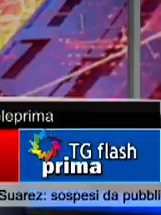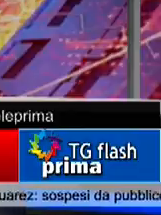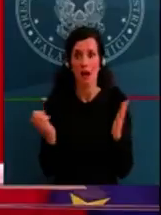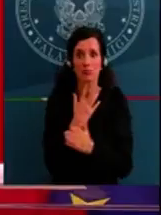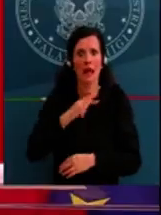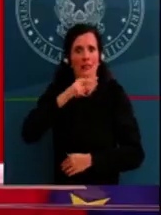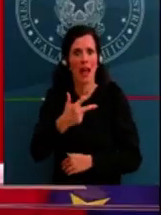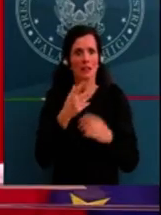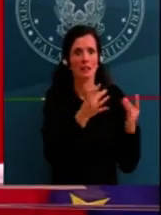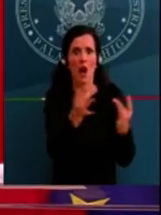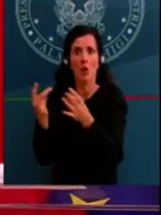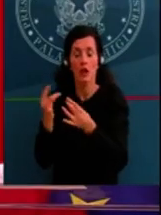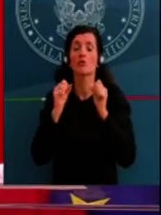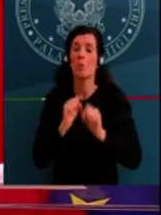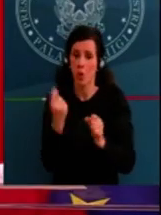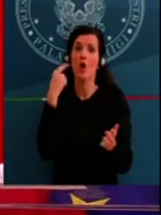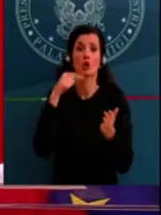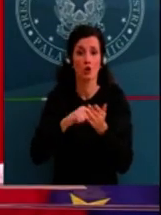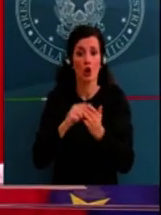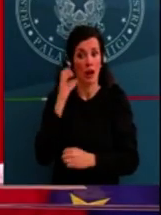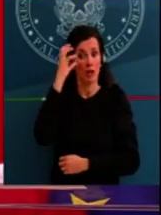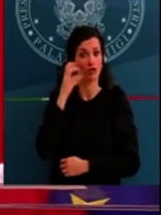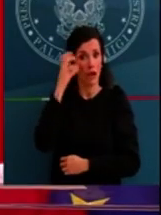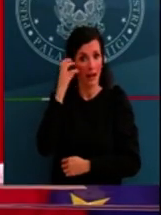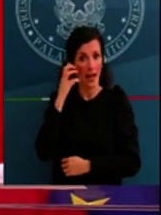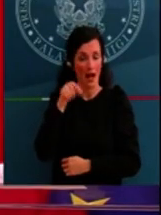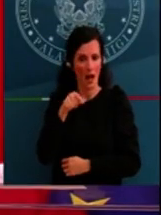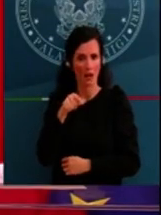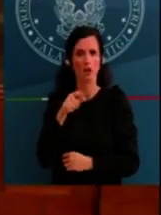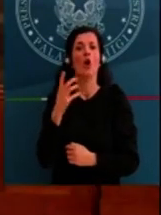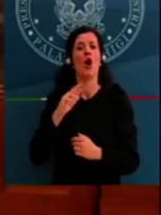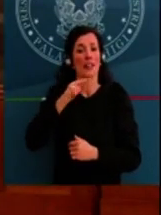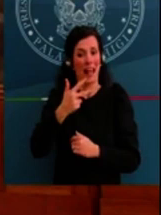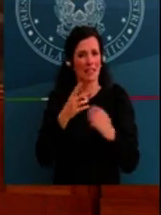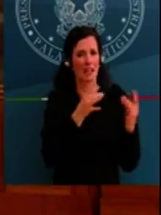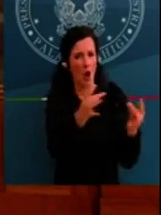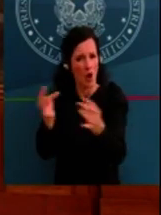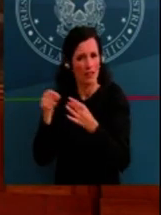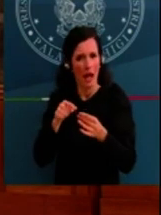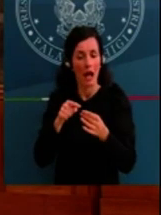vi riassumo le misure iniziamo dagli spostamenti